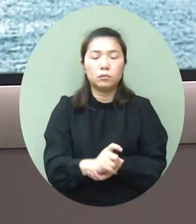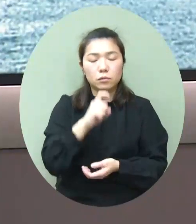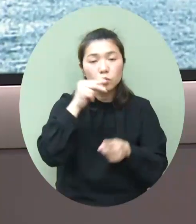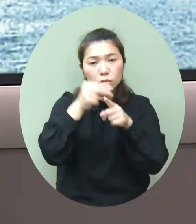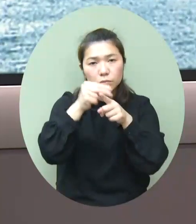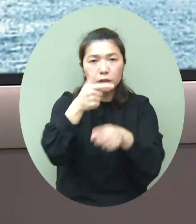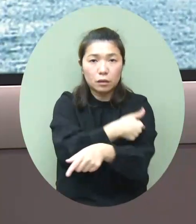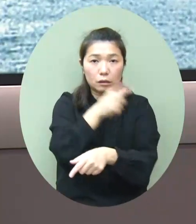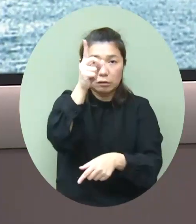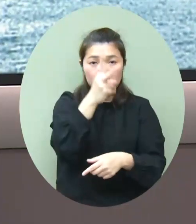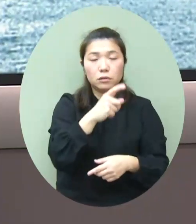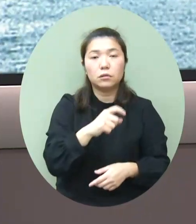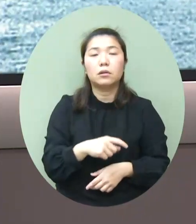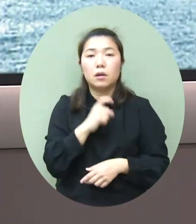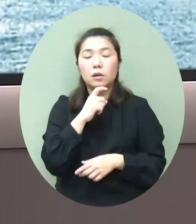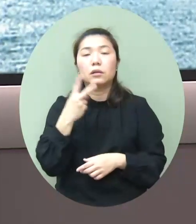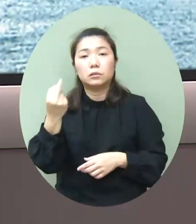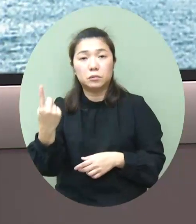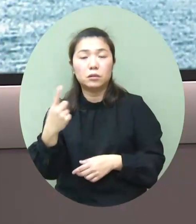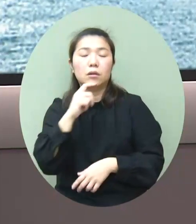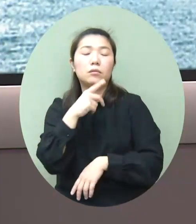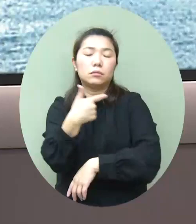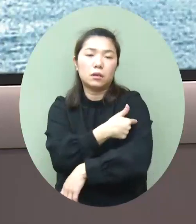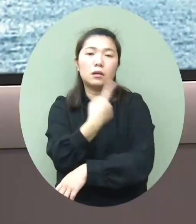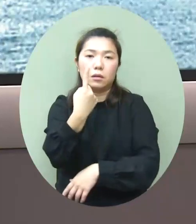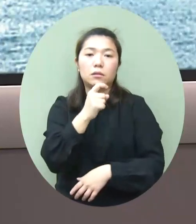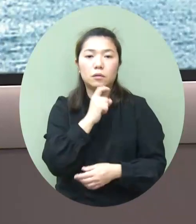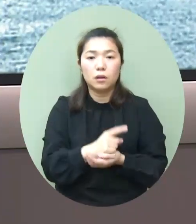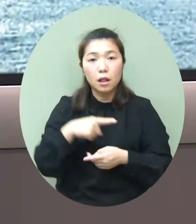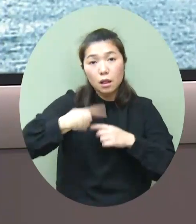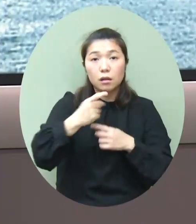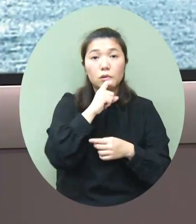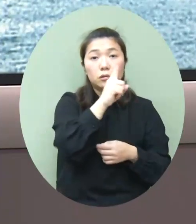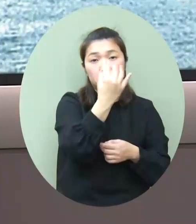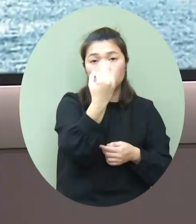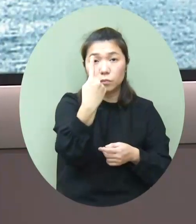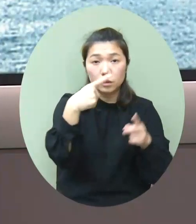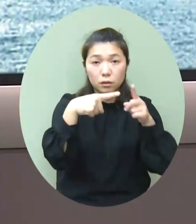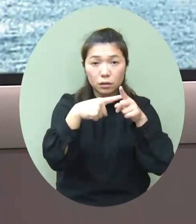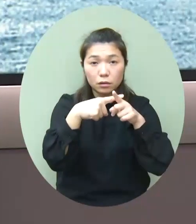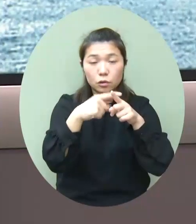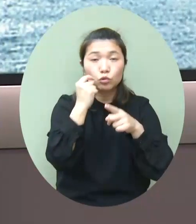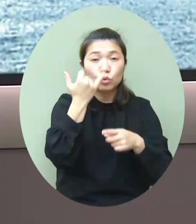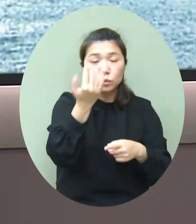种，17名是接种了2针，21名是打了1针。另外